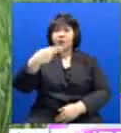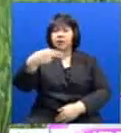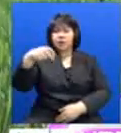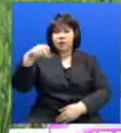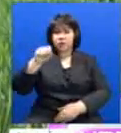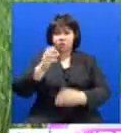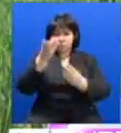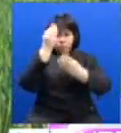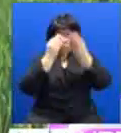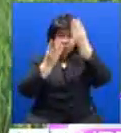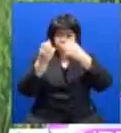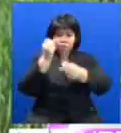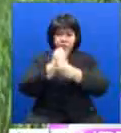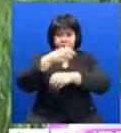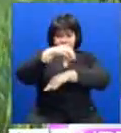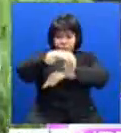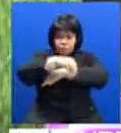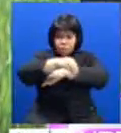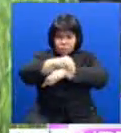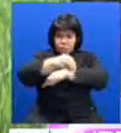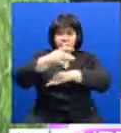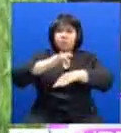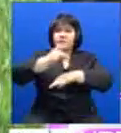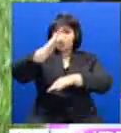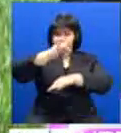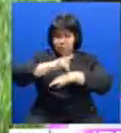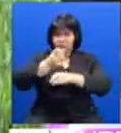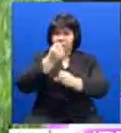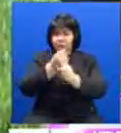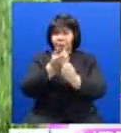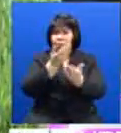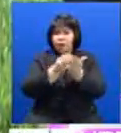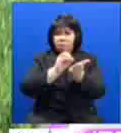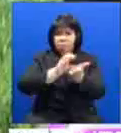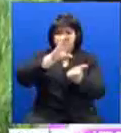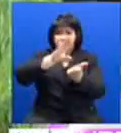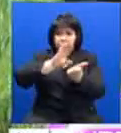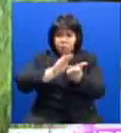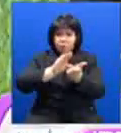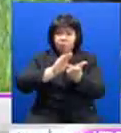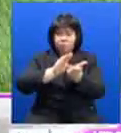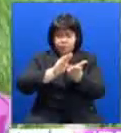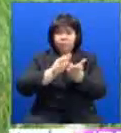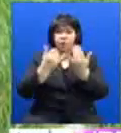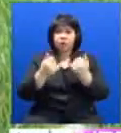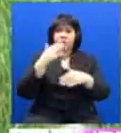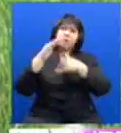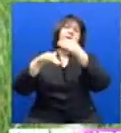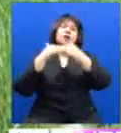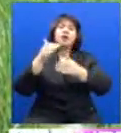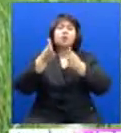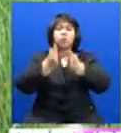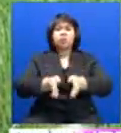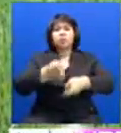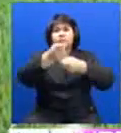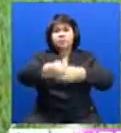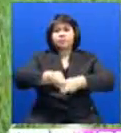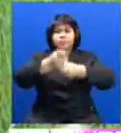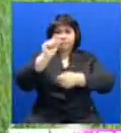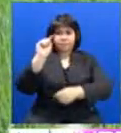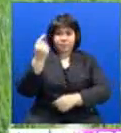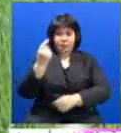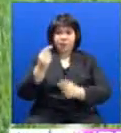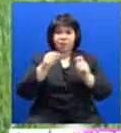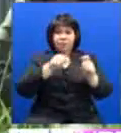ทำนาแบบเกษตรอินทรีย์เพื่อลดต้นทุนการผลิตที่ศูนย์เรียนรู้และพัฒนาชาวนารุ่นใหม่ตำบลนางลืออำเภอเมื